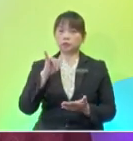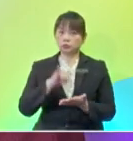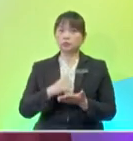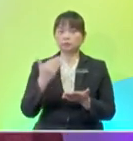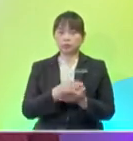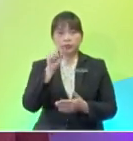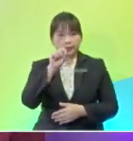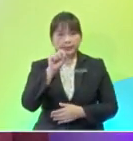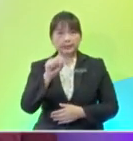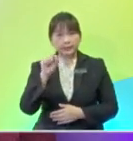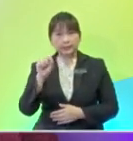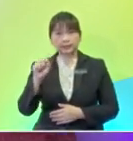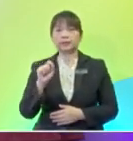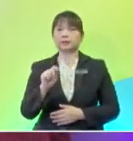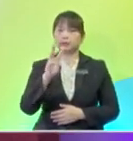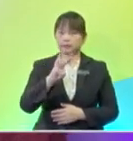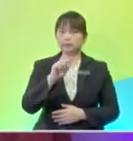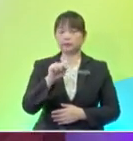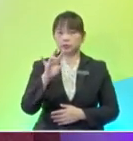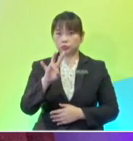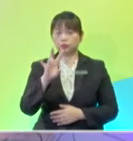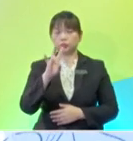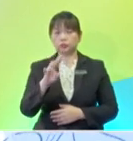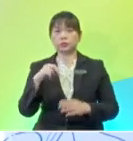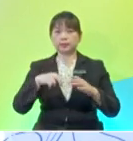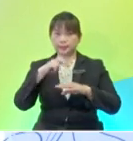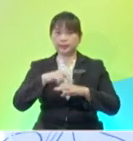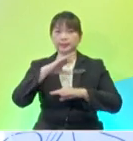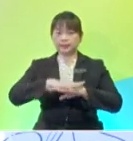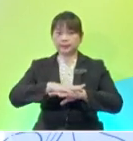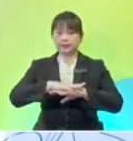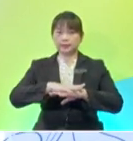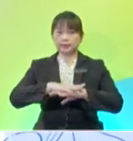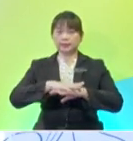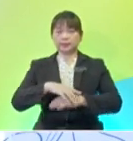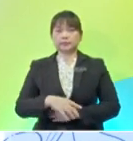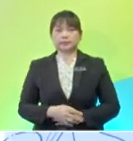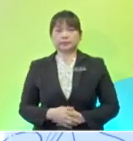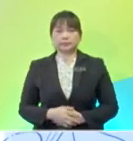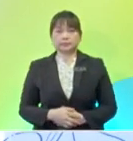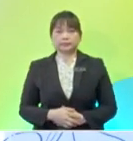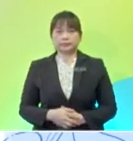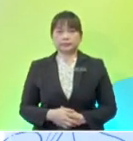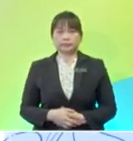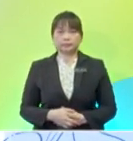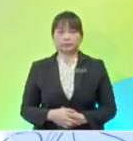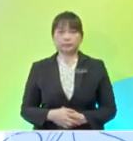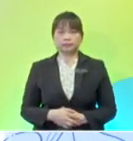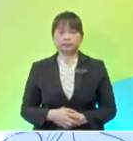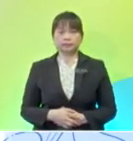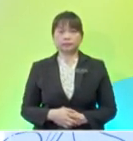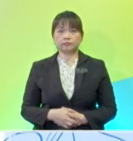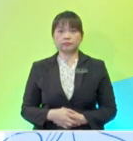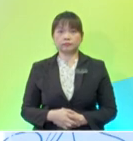Oke 7 naik atas 7 Bagi nomor 7 Kak sini oke Lepas tuh